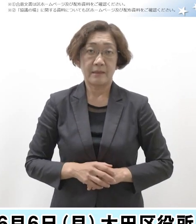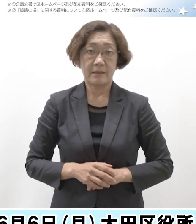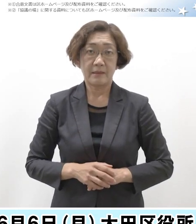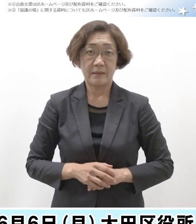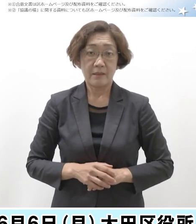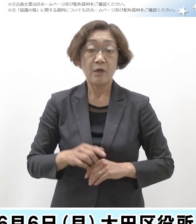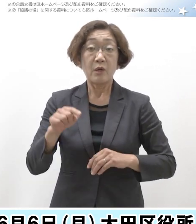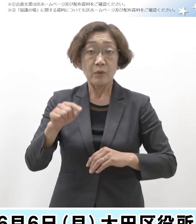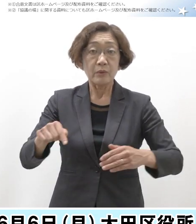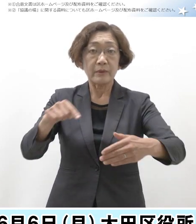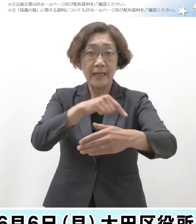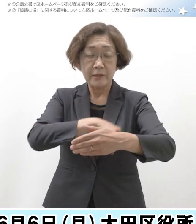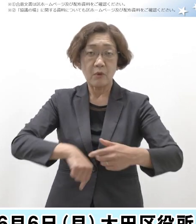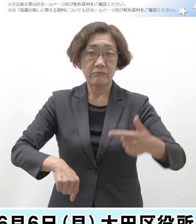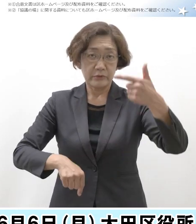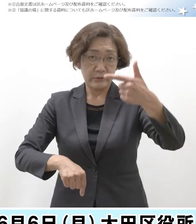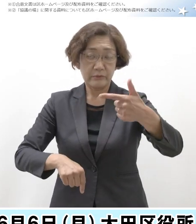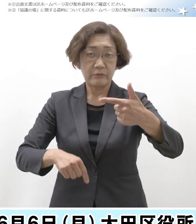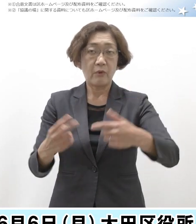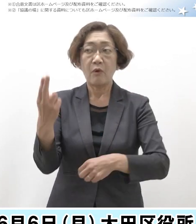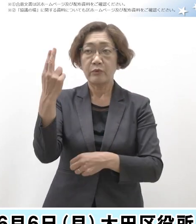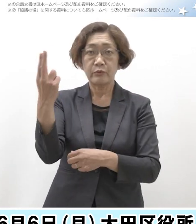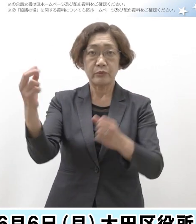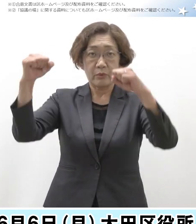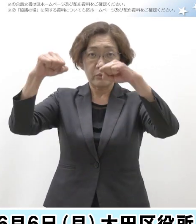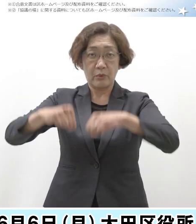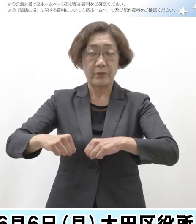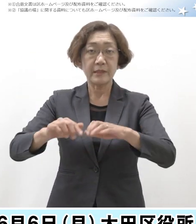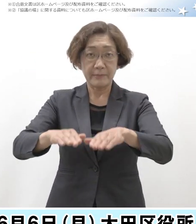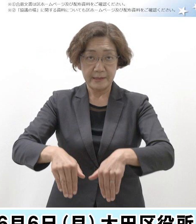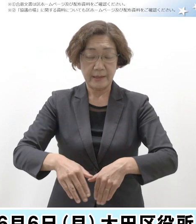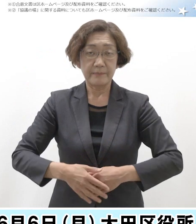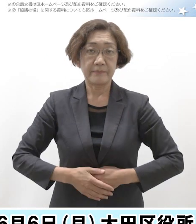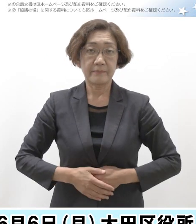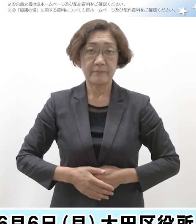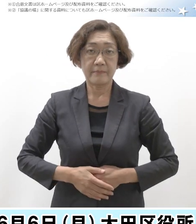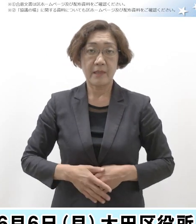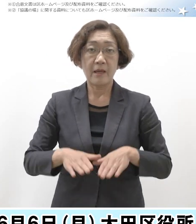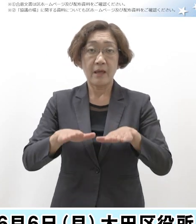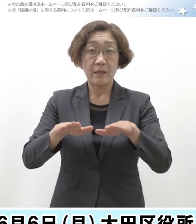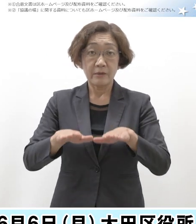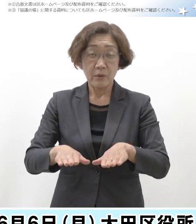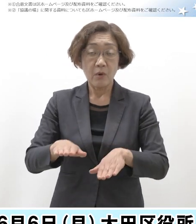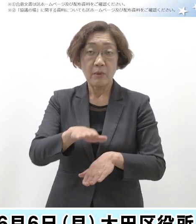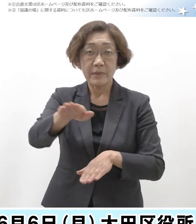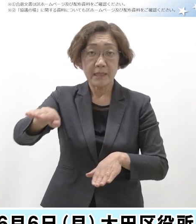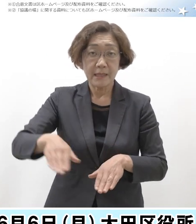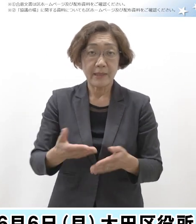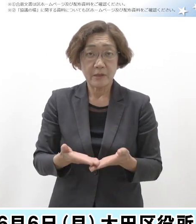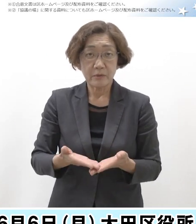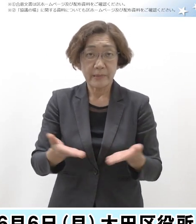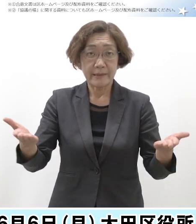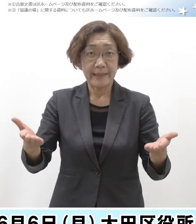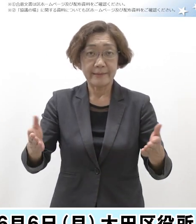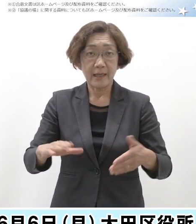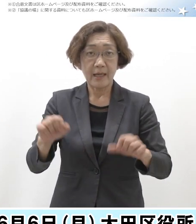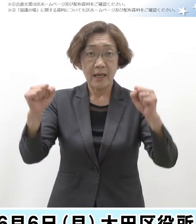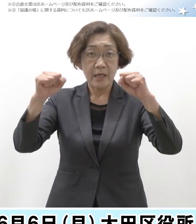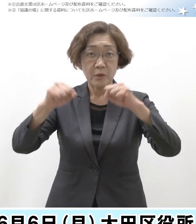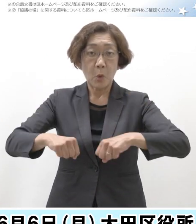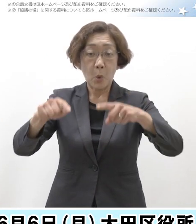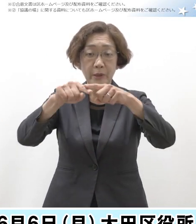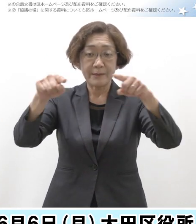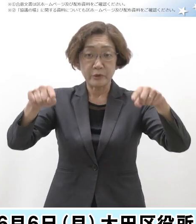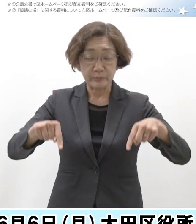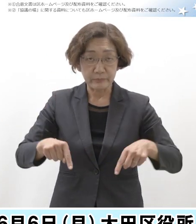意することができました。本日皆さん方にお配りしている合意文や協議